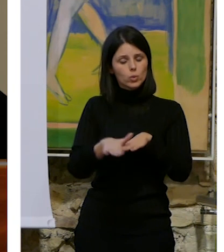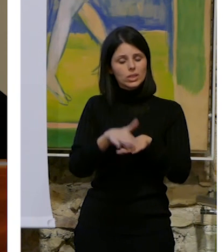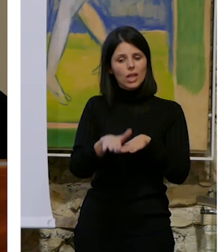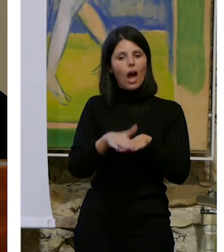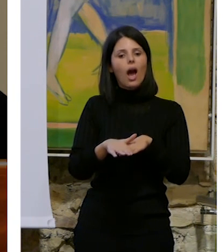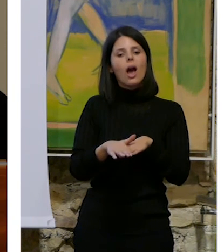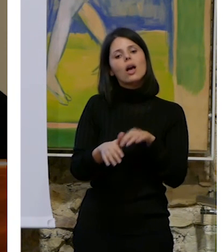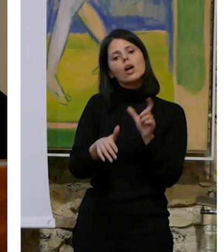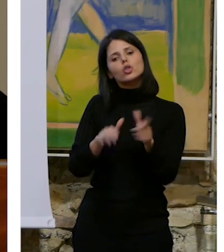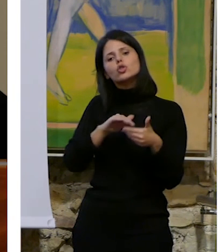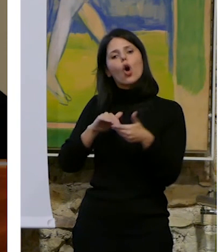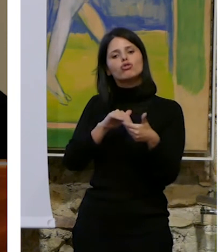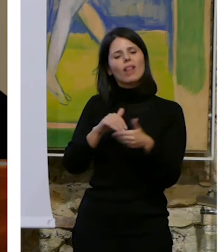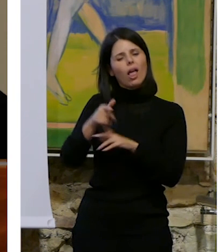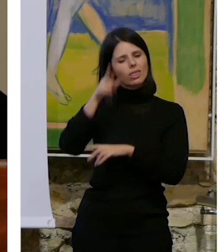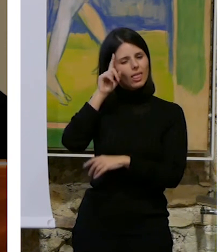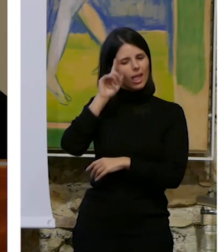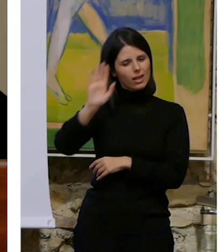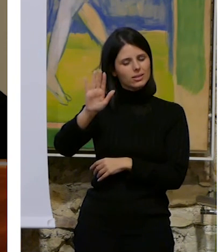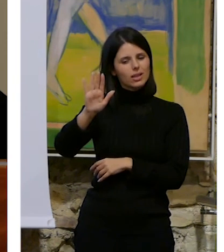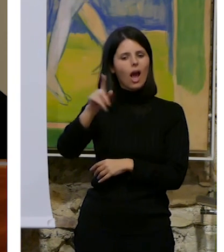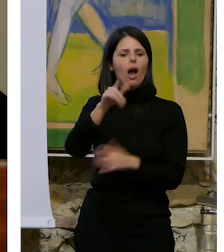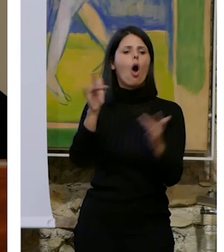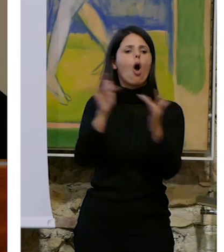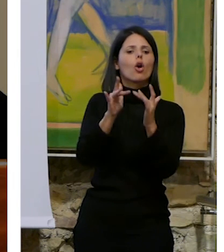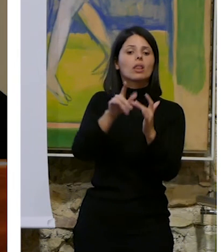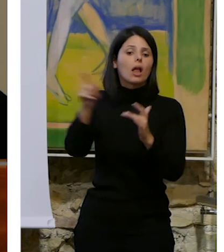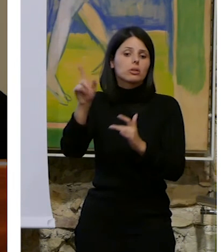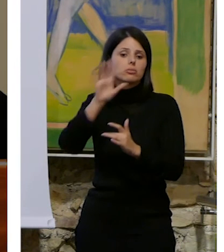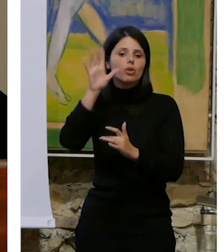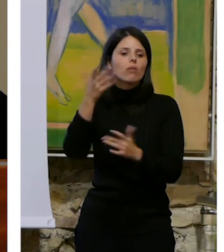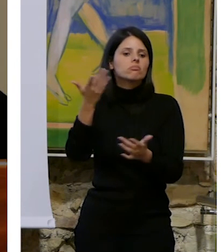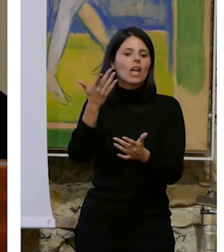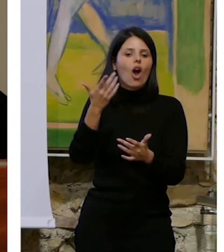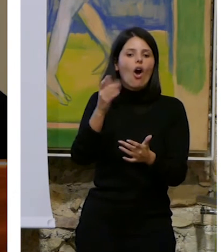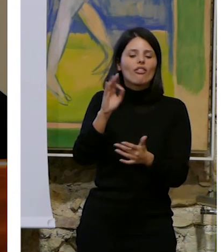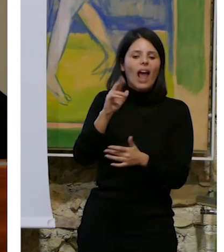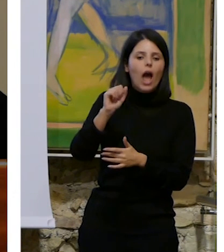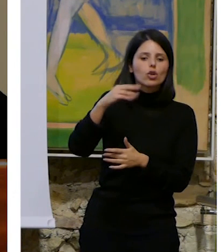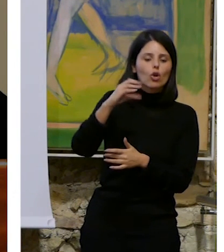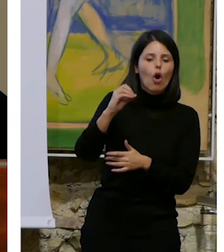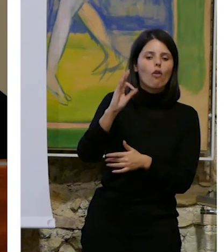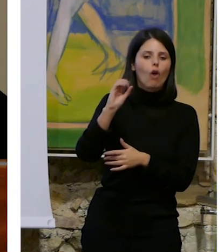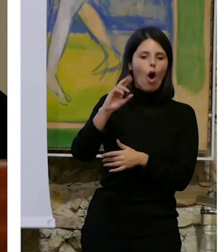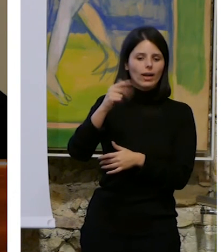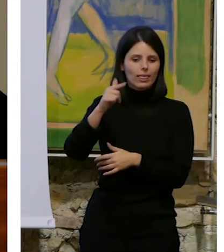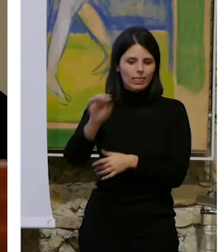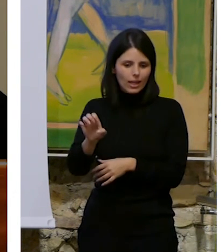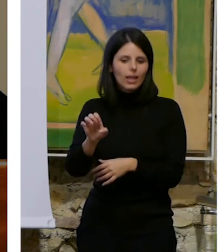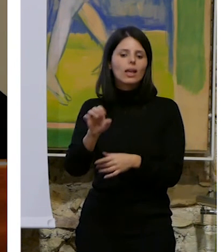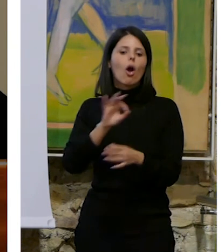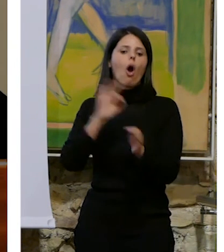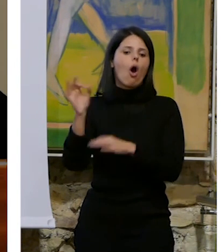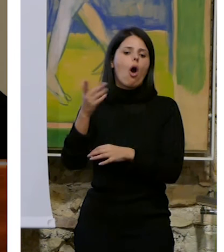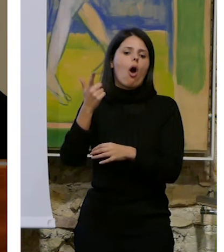usa ancora la società tedesca, quando voi avete un contatto, non so, a Francoforte piuttosto che a Leverkusen, anche in posti un